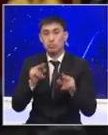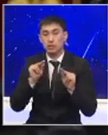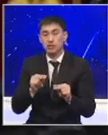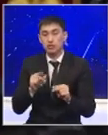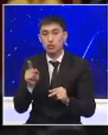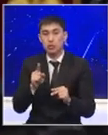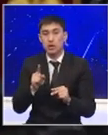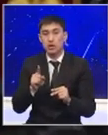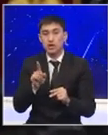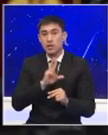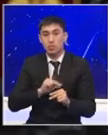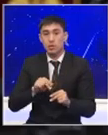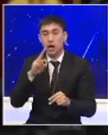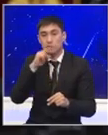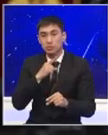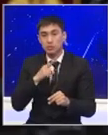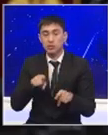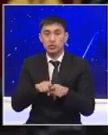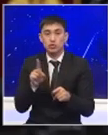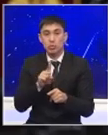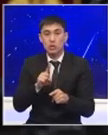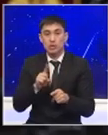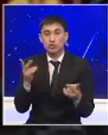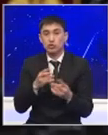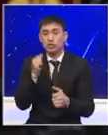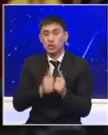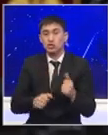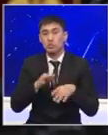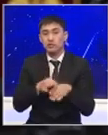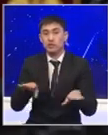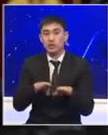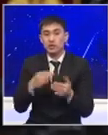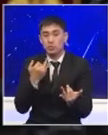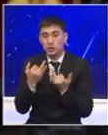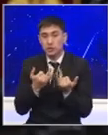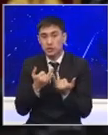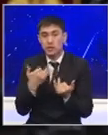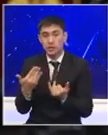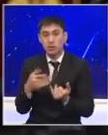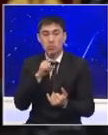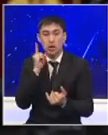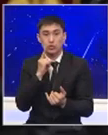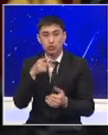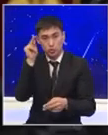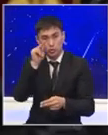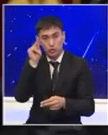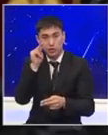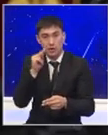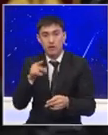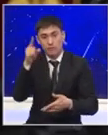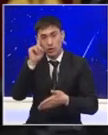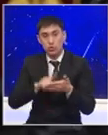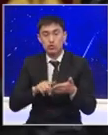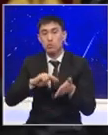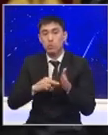чтобы избегала ошибочных теорий поэтому Нужно чаще проводить подобные беседы на них молодежь учится и в